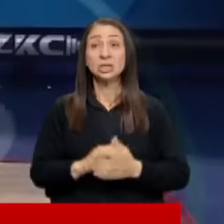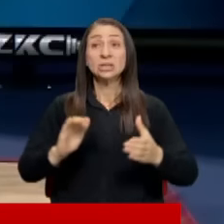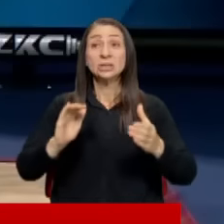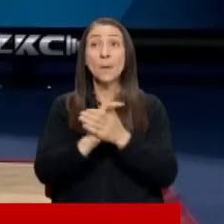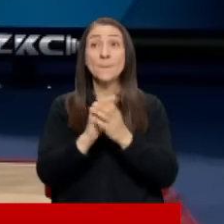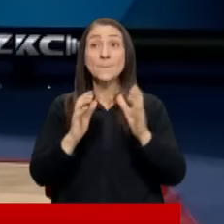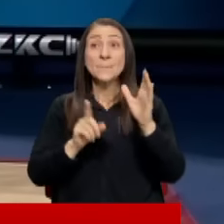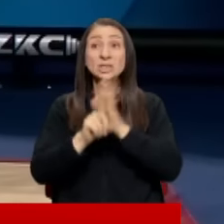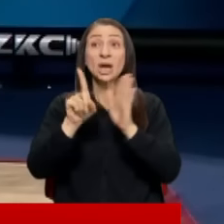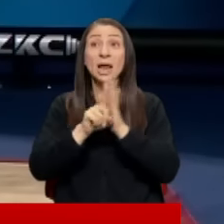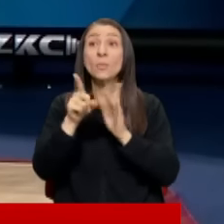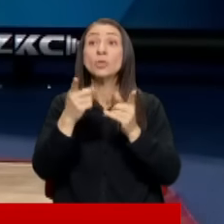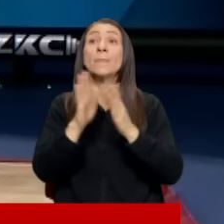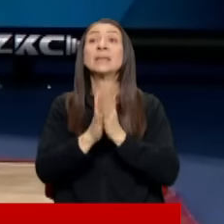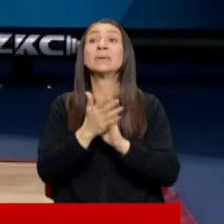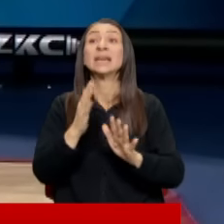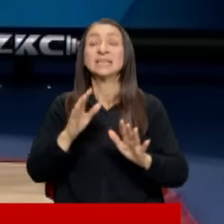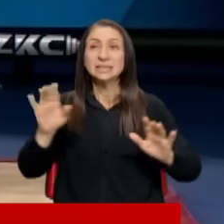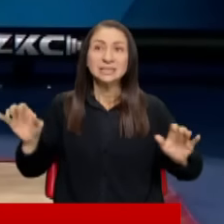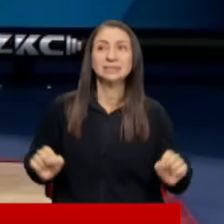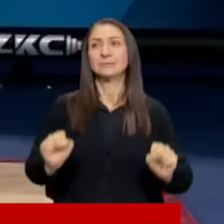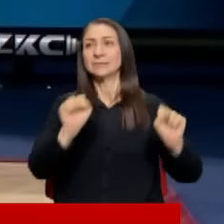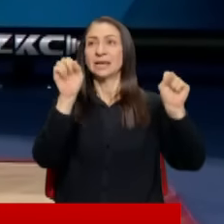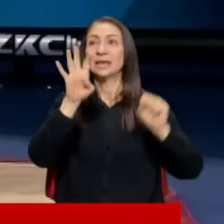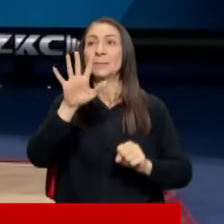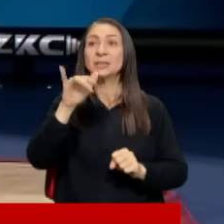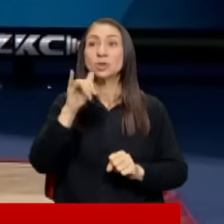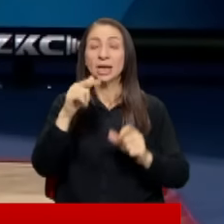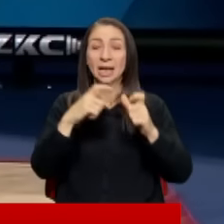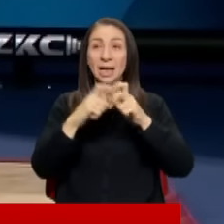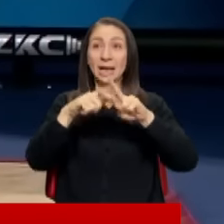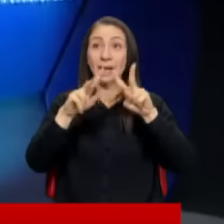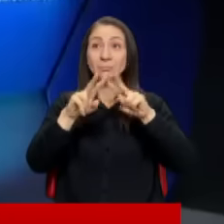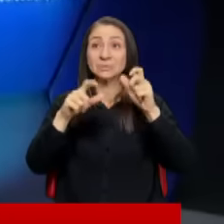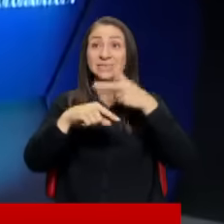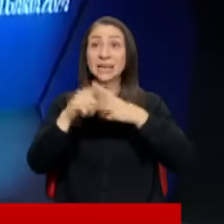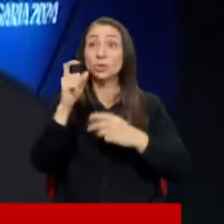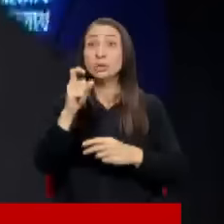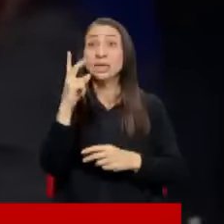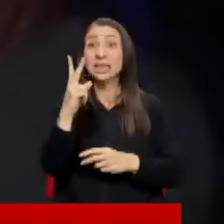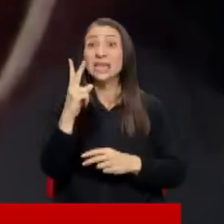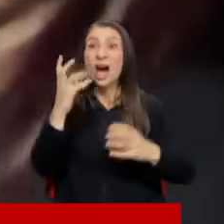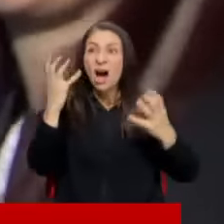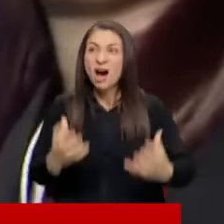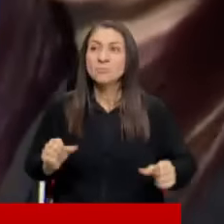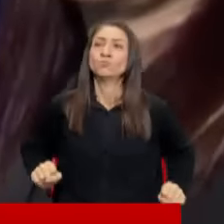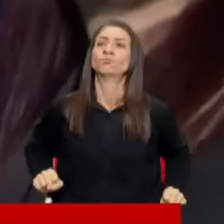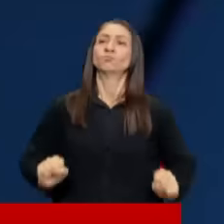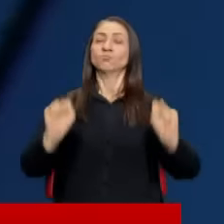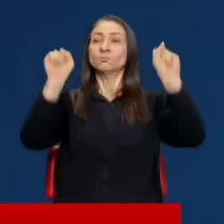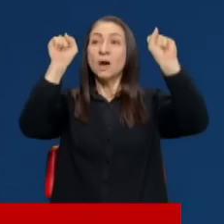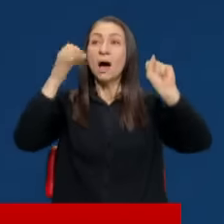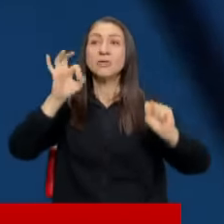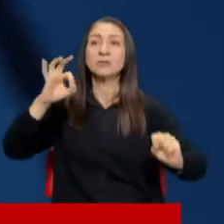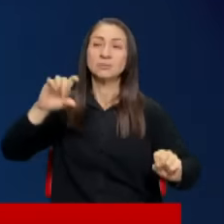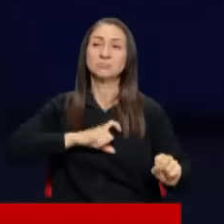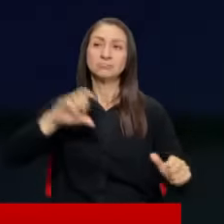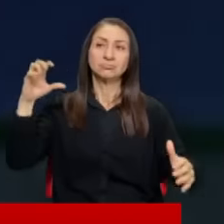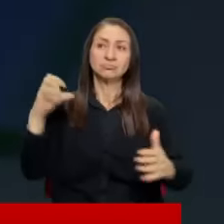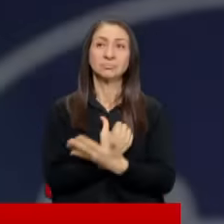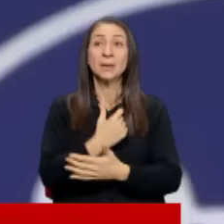Şampiyonada başarılar bununla sınırlı kalmadı. Silkme'de 45 kiloda sporcumuz Gamze Altun 92 kilogramlık ağırlığı kaldırarak altın madalyanın sahibi